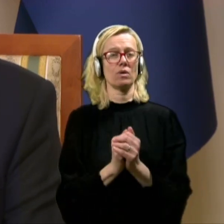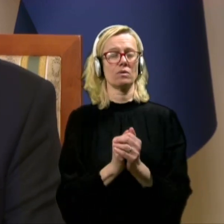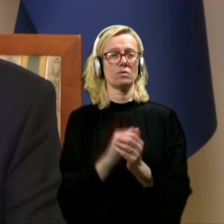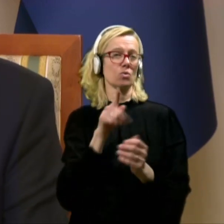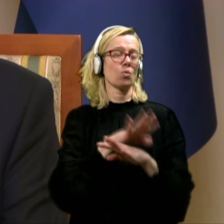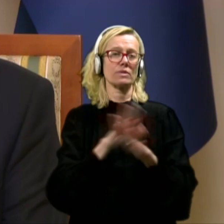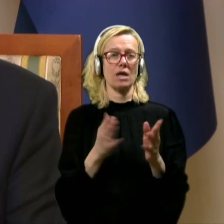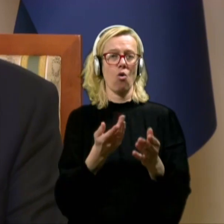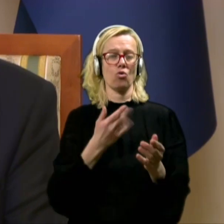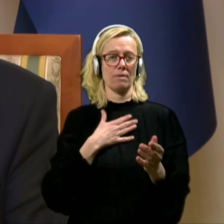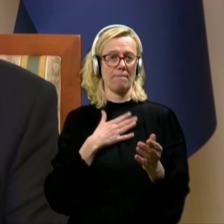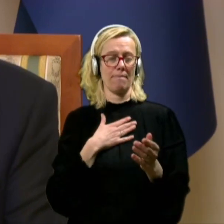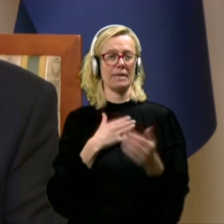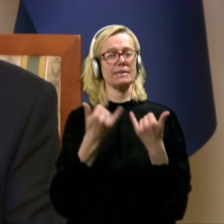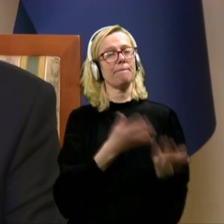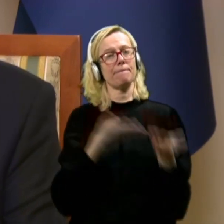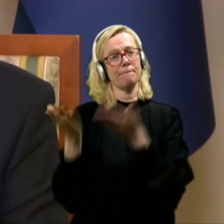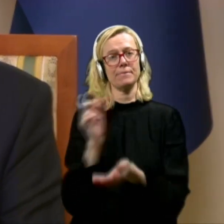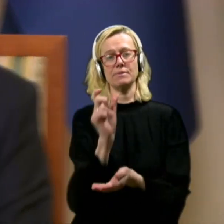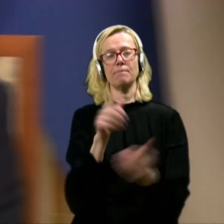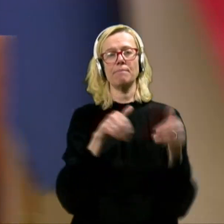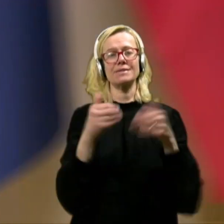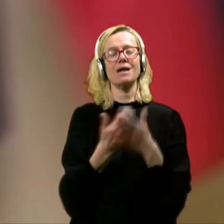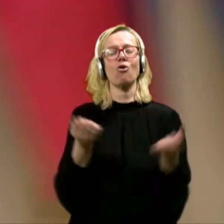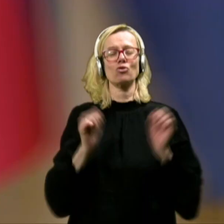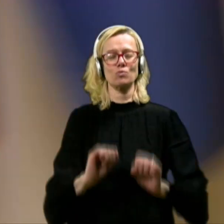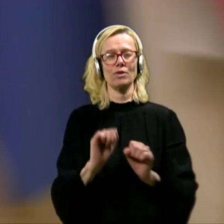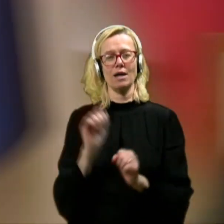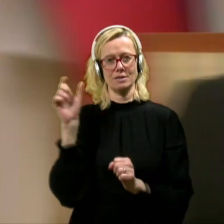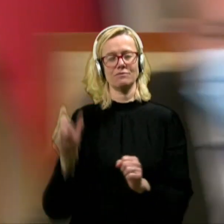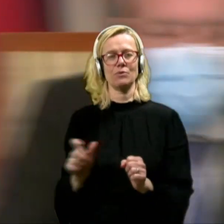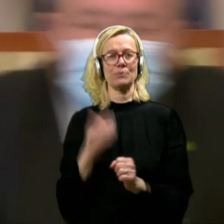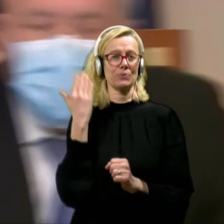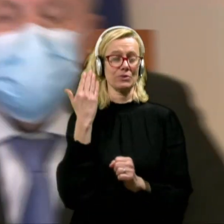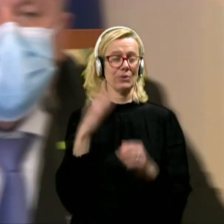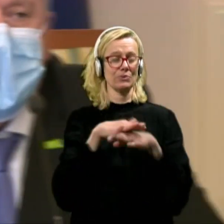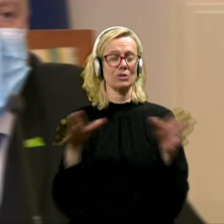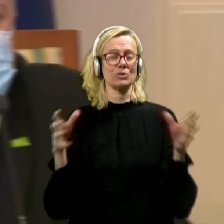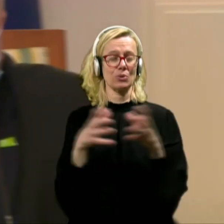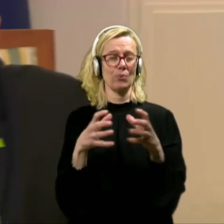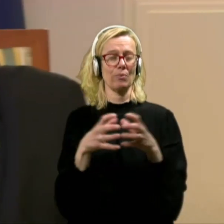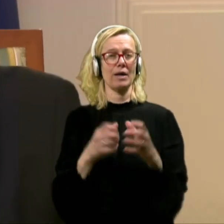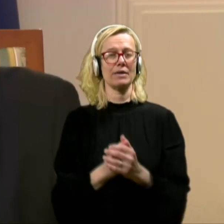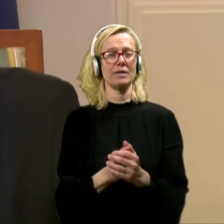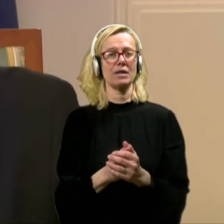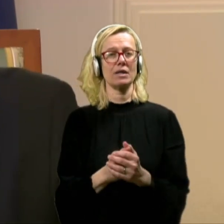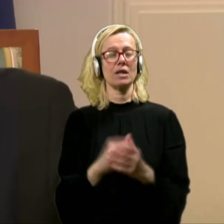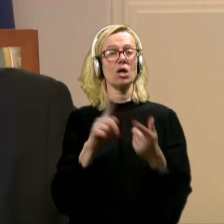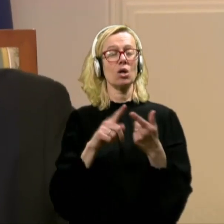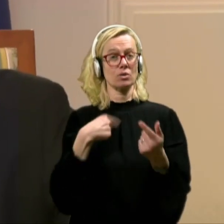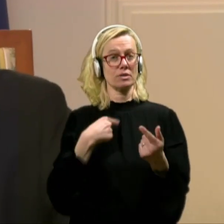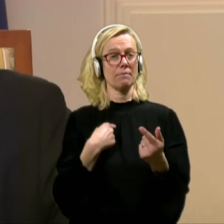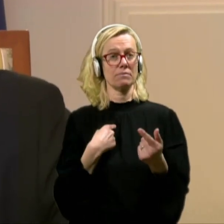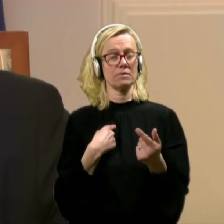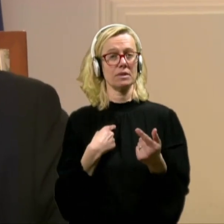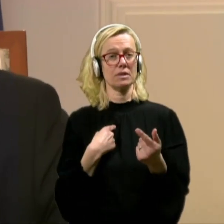moje strani, zdaj predajem besedo ministru za gospodarstvo. Ja, pozdravljeni vsi skupaj. Ko sem